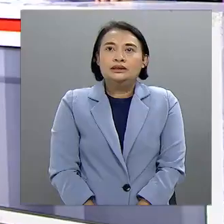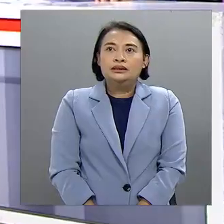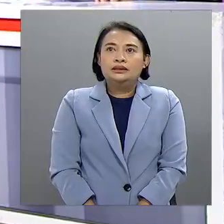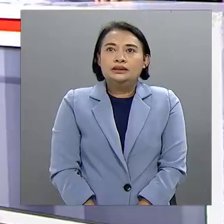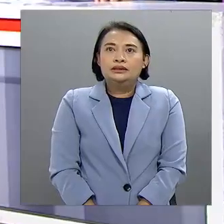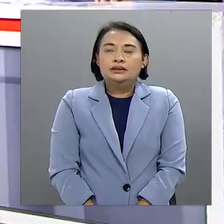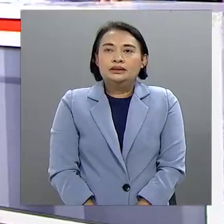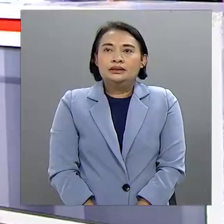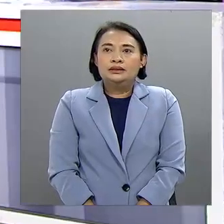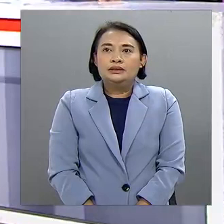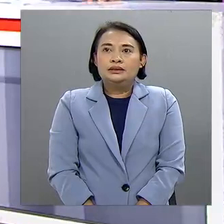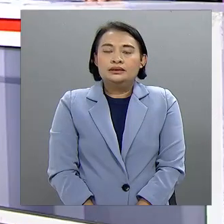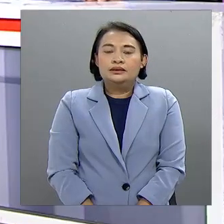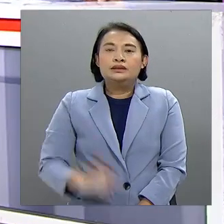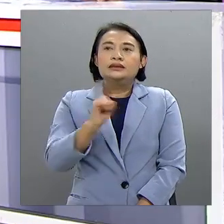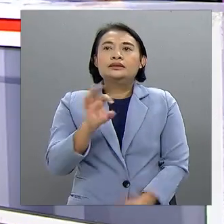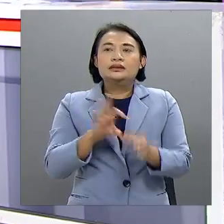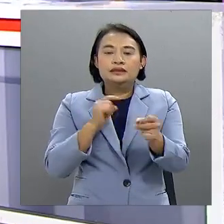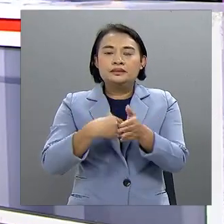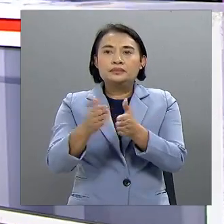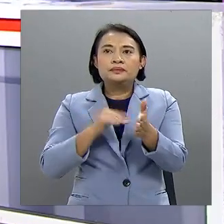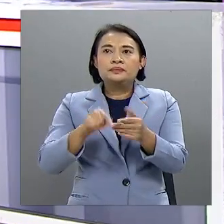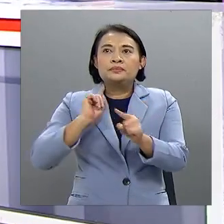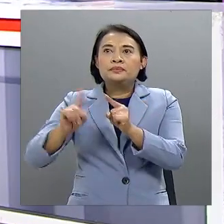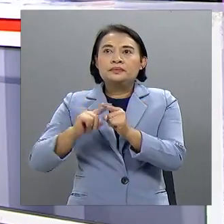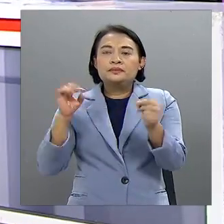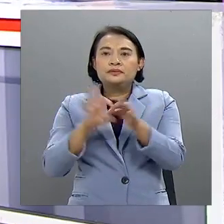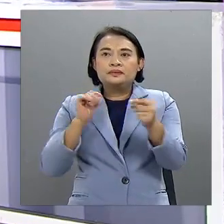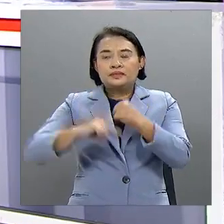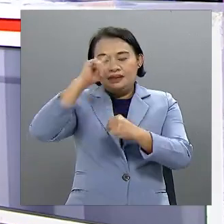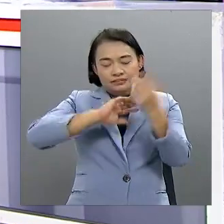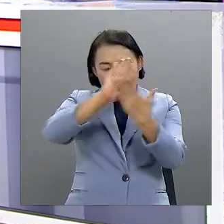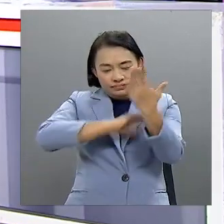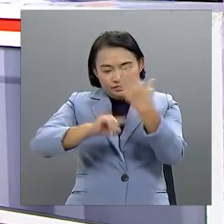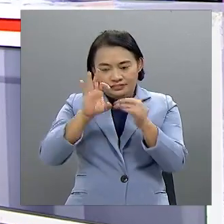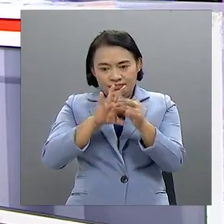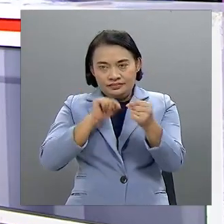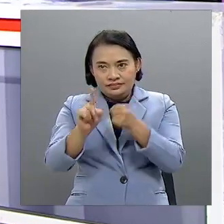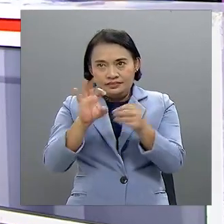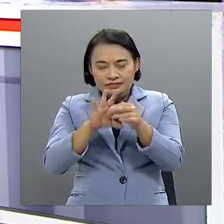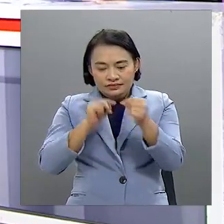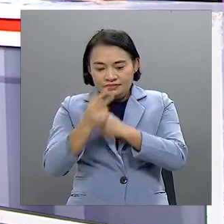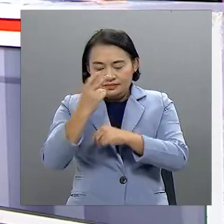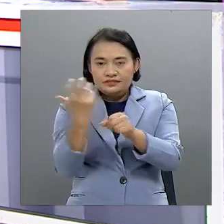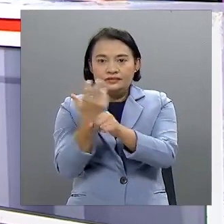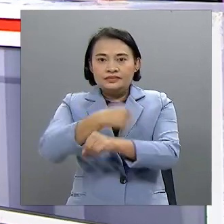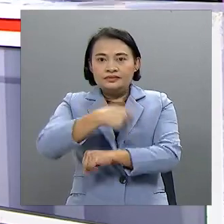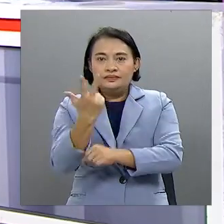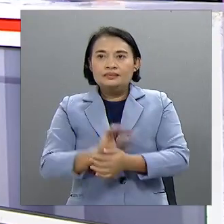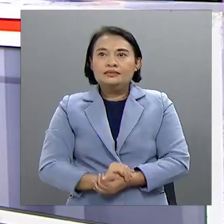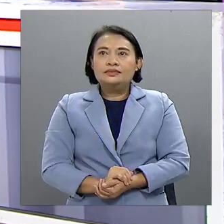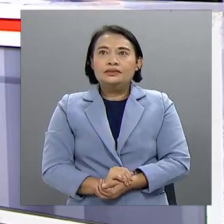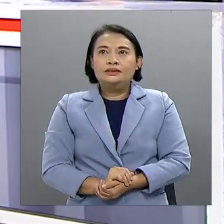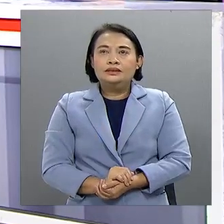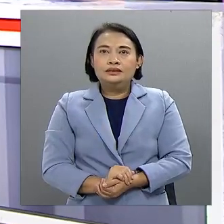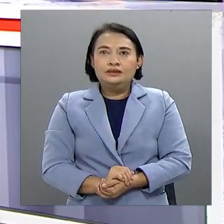ลับมาติดตามช่วงสีสันวาไรตี้นะครับหลากหลายเรื่องราวทั่วไทยนำมาเสิร์ฟให้คุณผู้ชมผ่านทางหน้าจอของไทย PBS นะครับร่วมจัดรายการไปพร้อมกันได้นะครับ